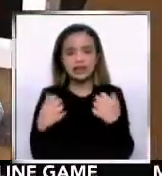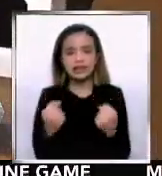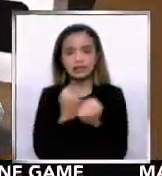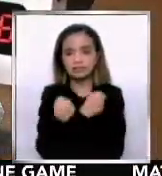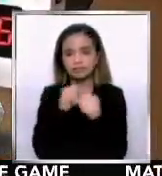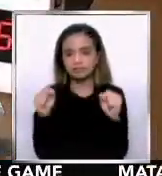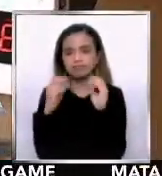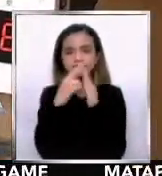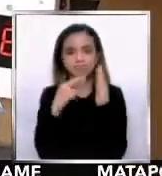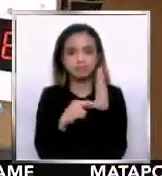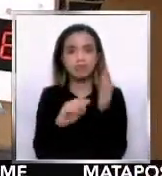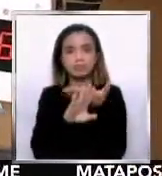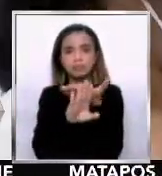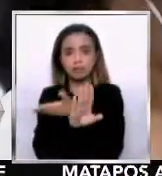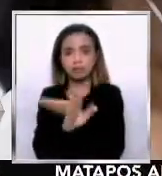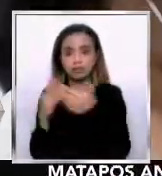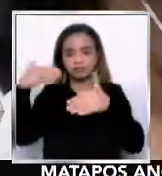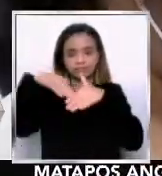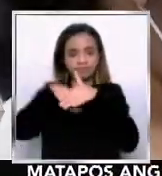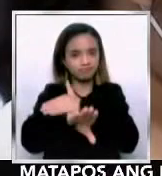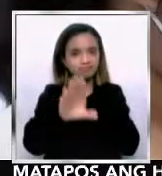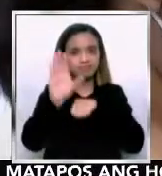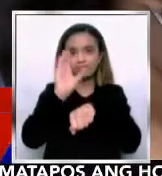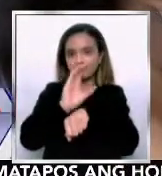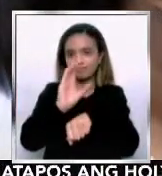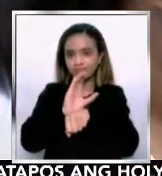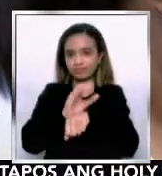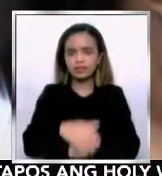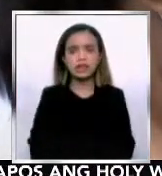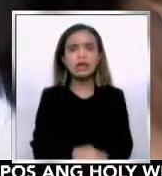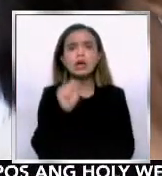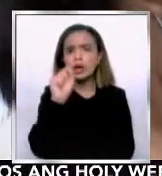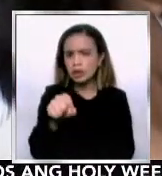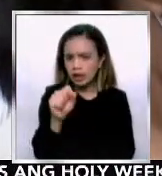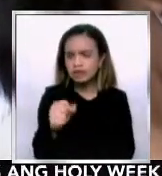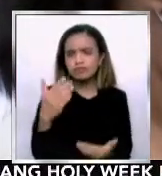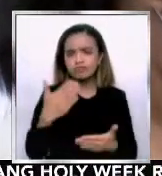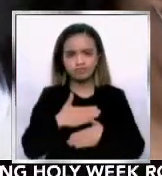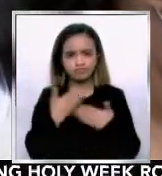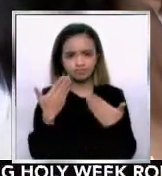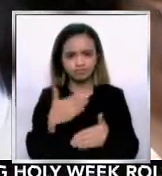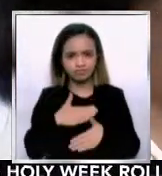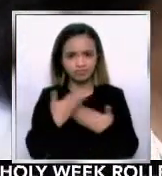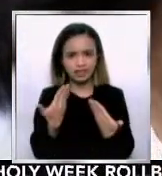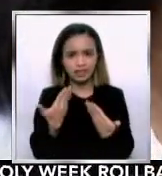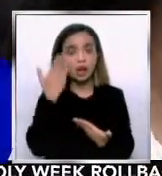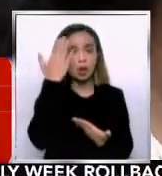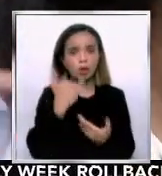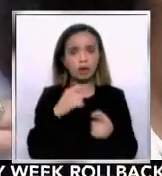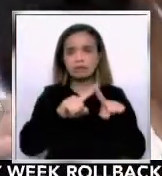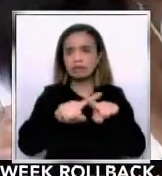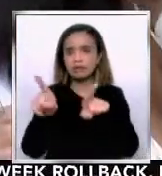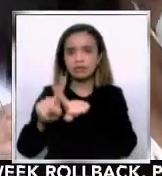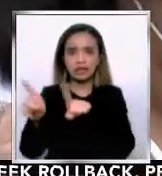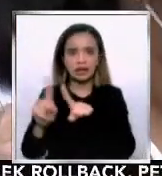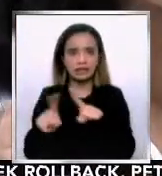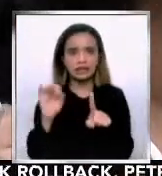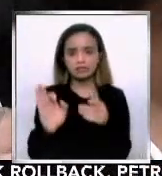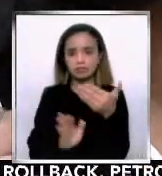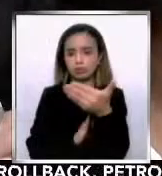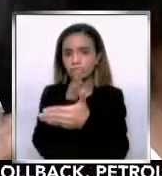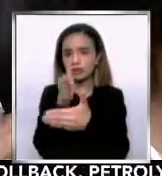bago makapasok ng simbahan. Siyempre masaya kasi iba-iba talaga ang spirit pag nagpupunta tayo sa